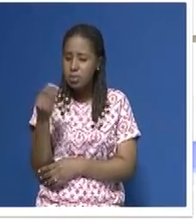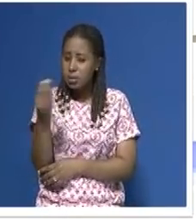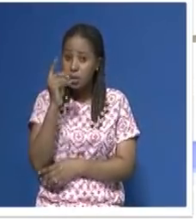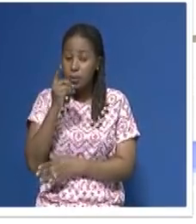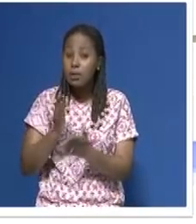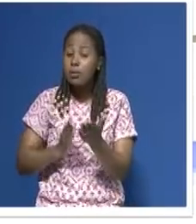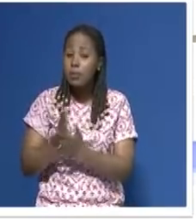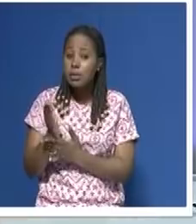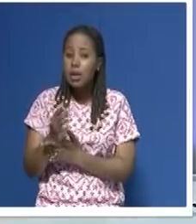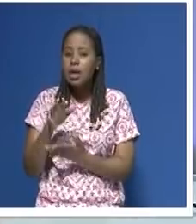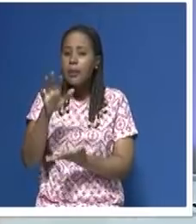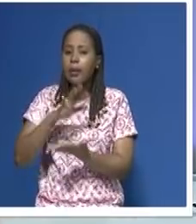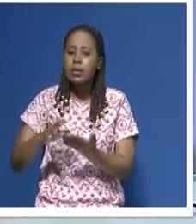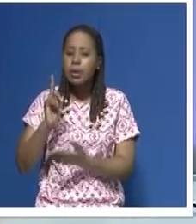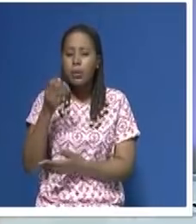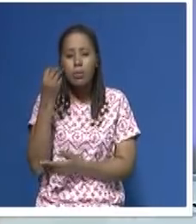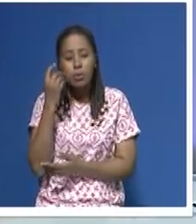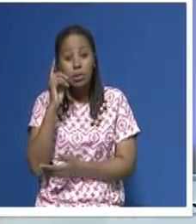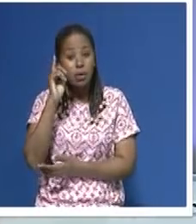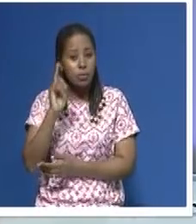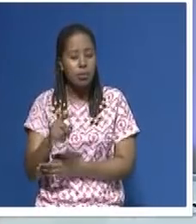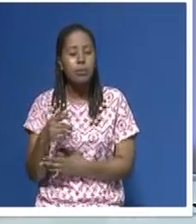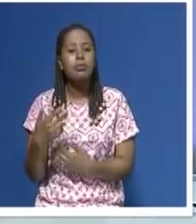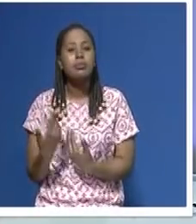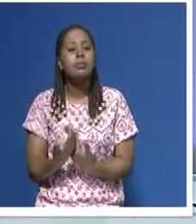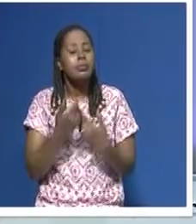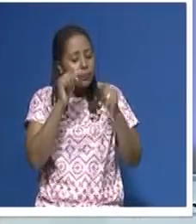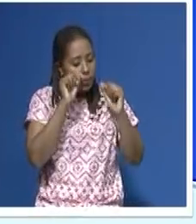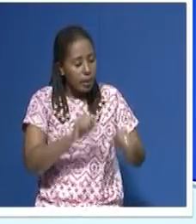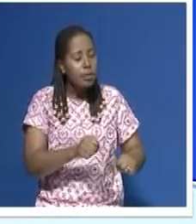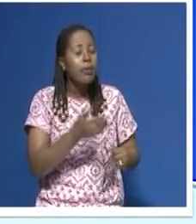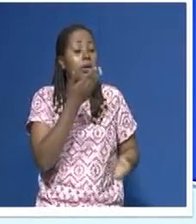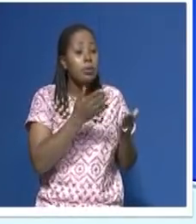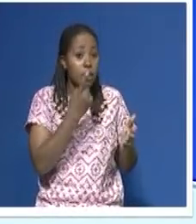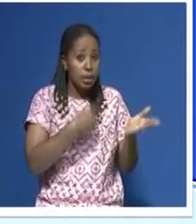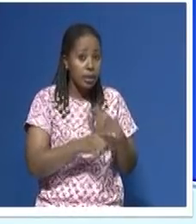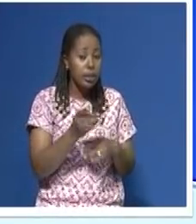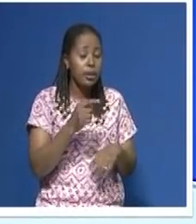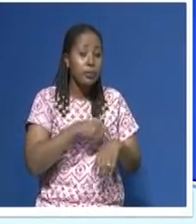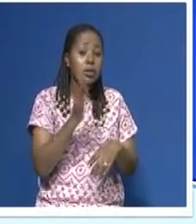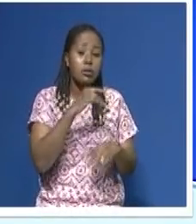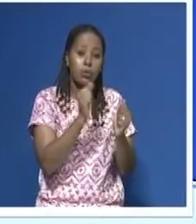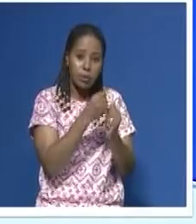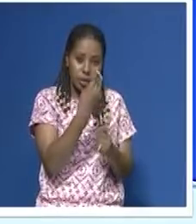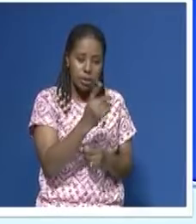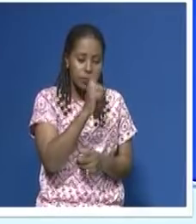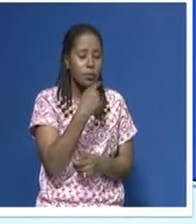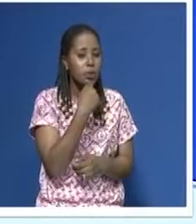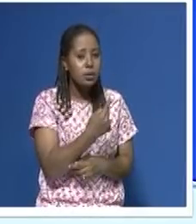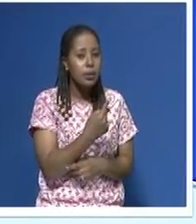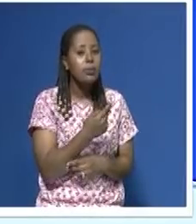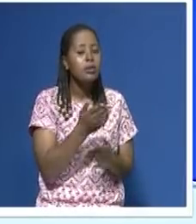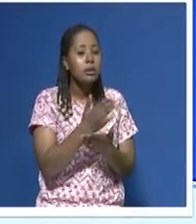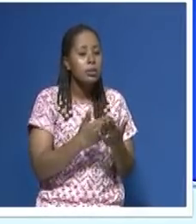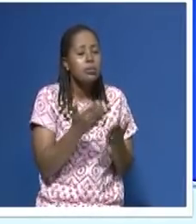chache zilizopita, mazingira ambayo mgonjwa alikuwepo. Ndio, lazima tulinganishe ndani ya kipindi cha siku 14 ambacho tunasema ni